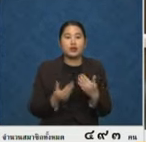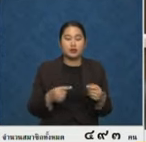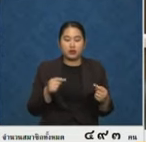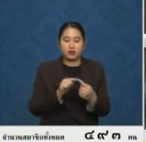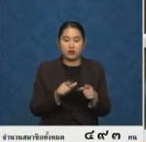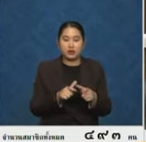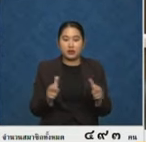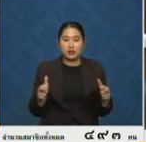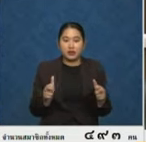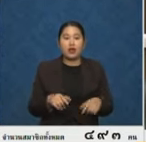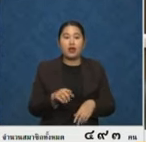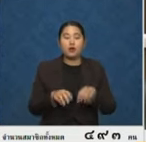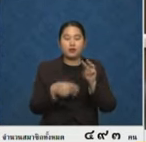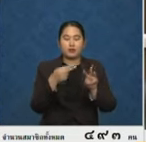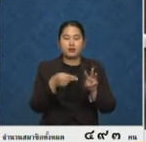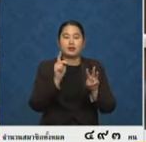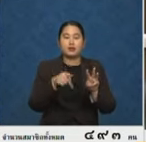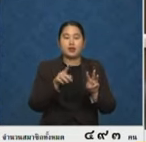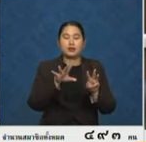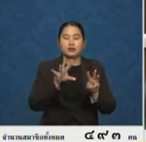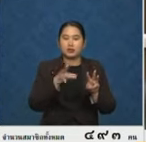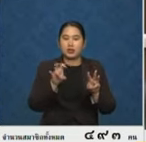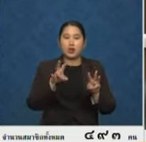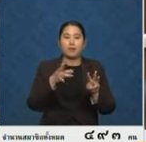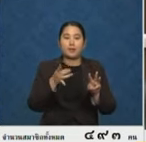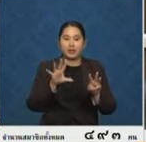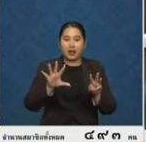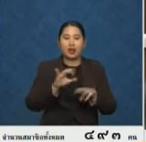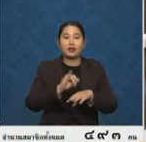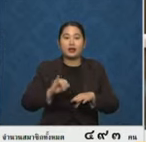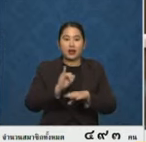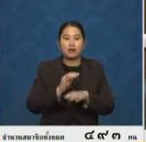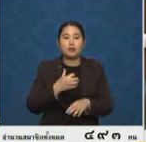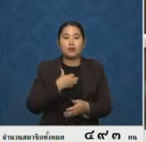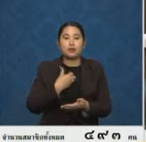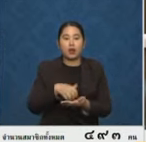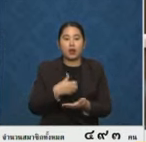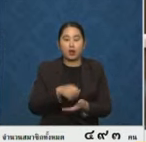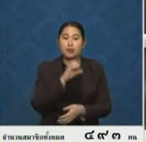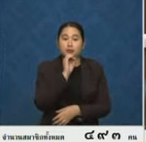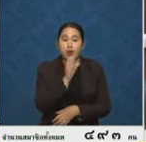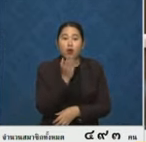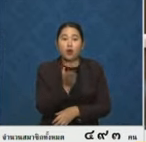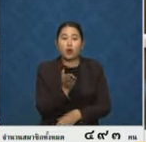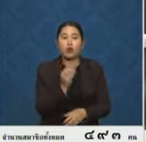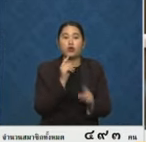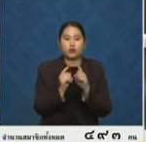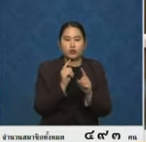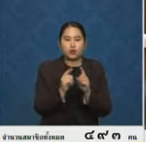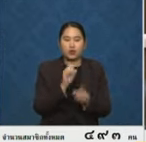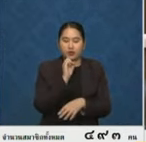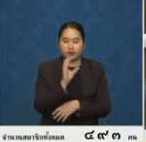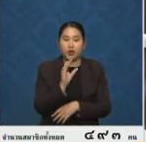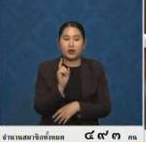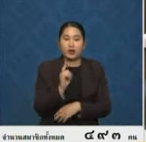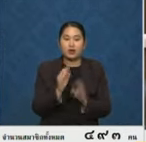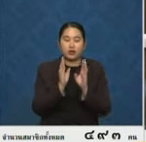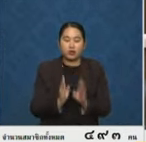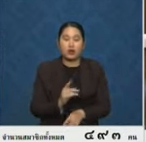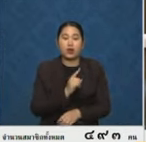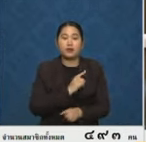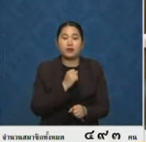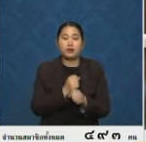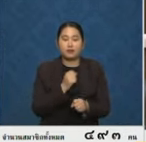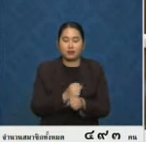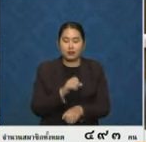ครับ6187ไร่ก็ผมขอปรึกษาษาหาือท่านประธานนะครับเพื่อแจ้งผู้รับผิดชอบนะครับ